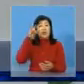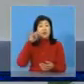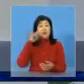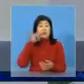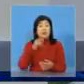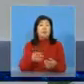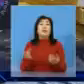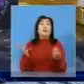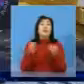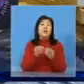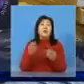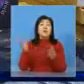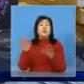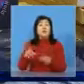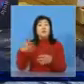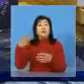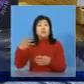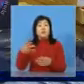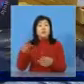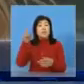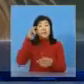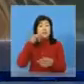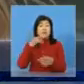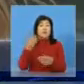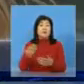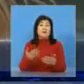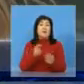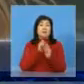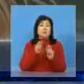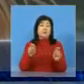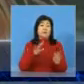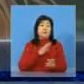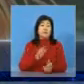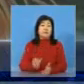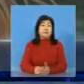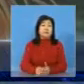марапатқа ие болды. Әлия Оразай, Ғалымжан Орынов, Ақтөбе телеарнасы.